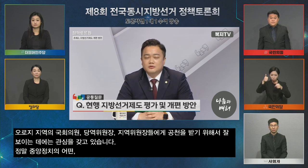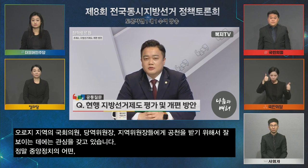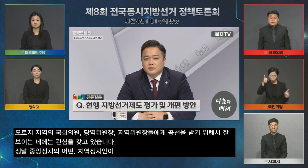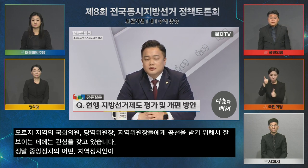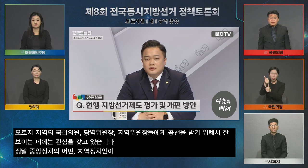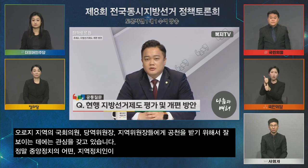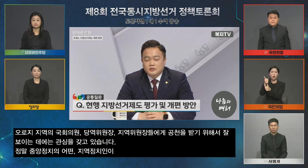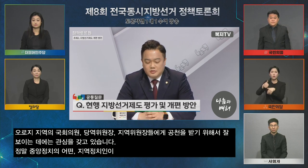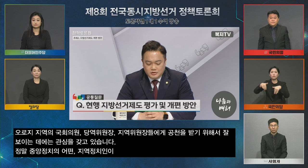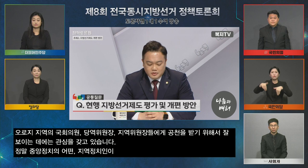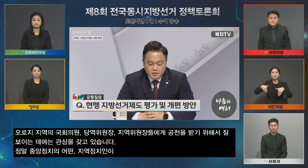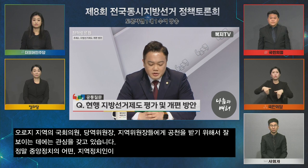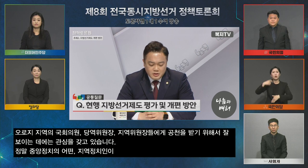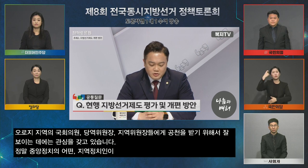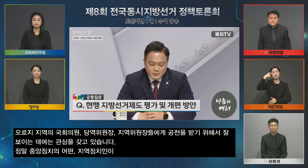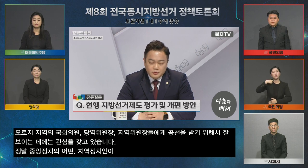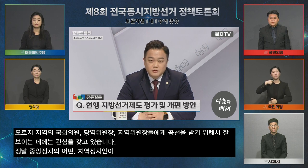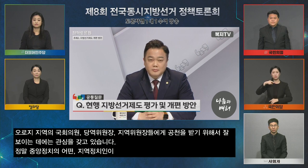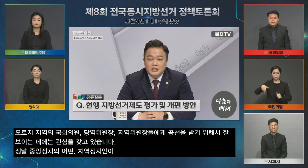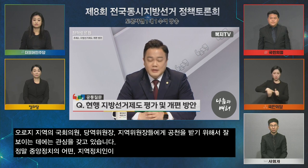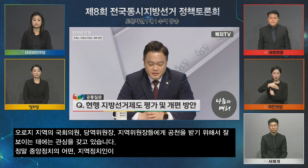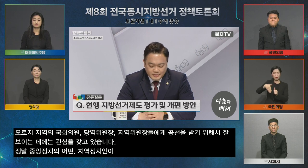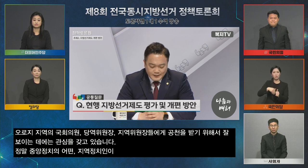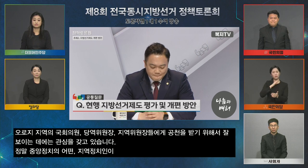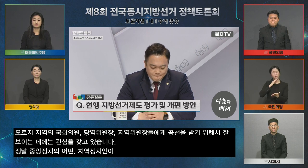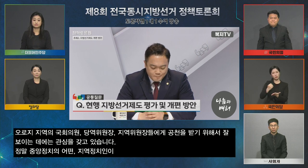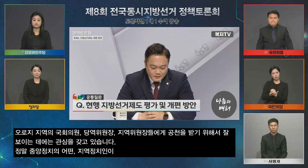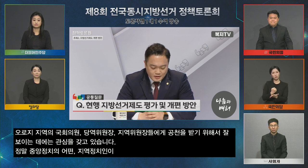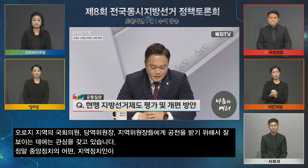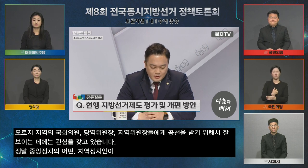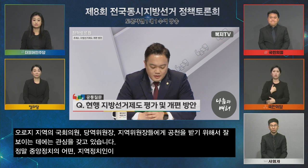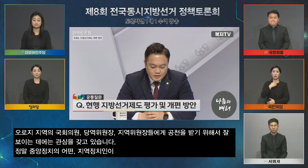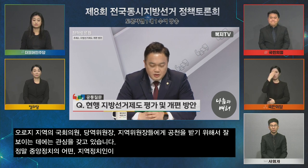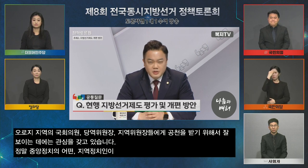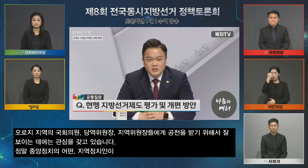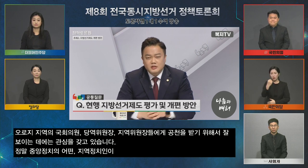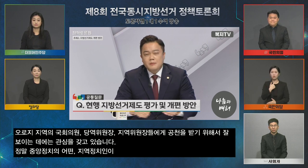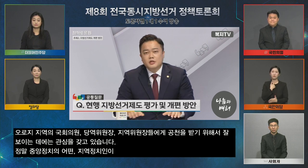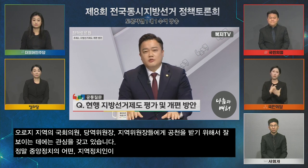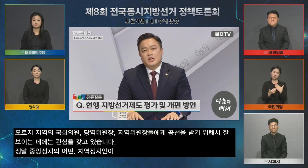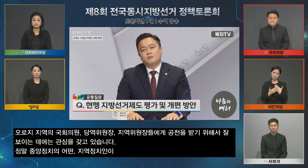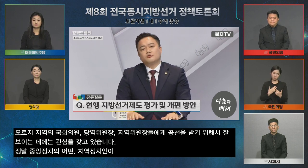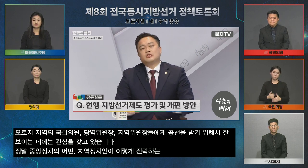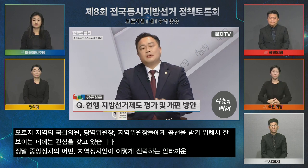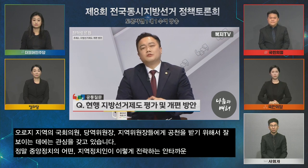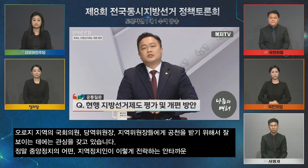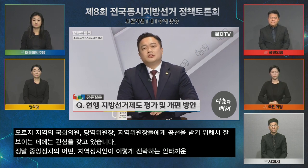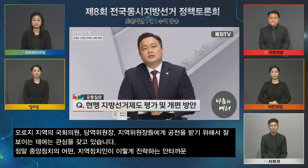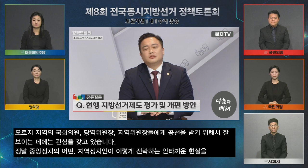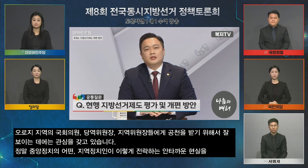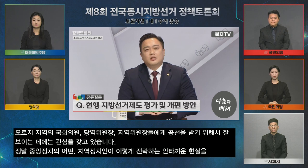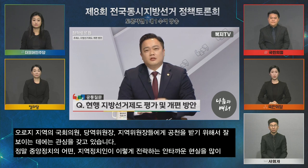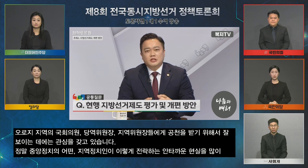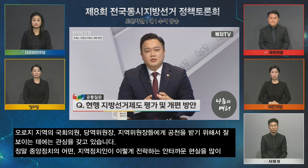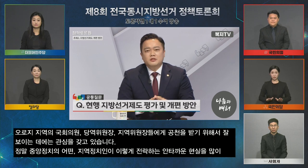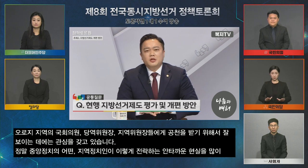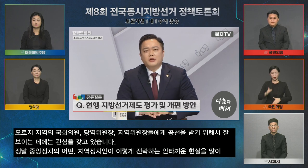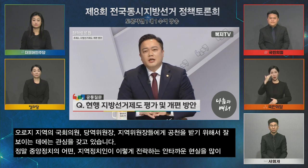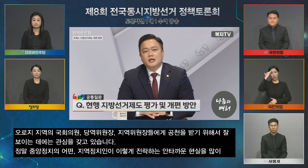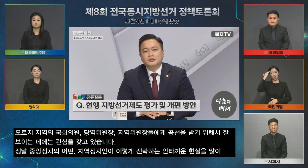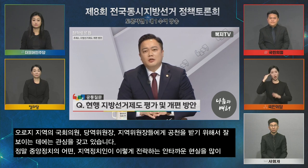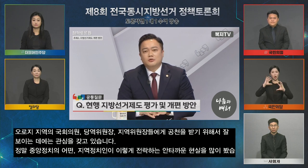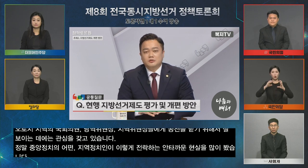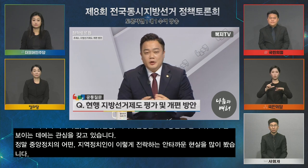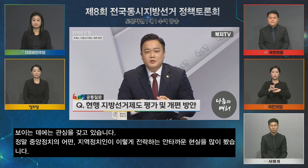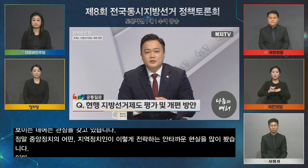안타까운 현실이 정말 저는 많이 봤습니다. 이미 대한민국 지방정치는 특정